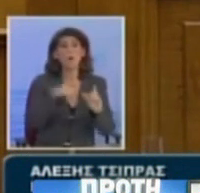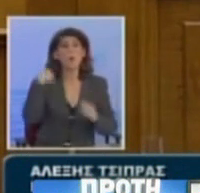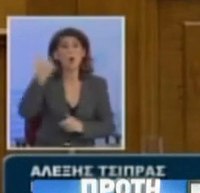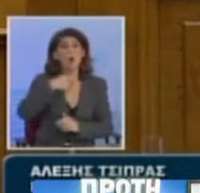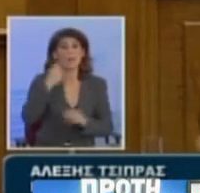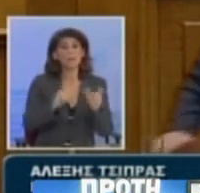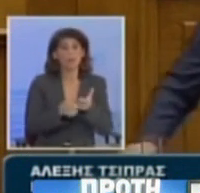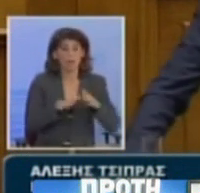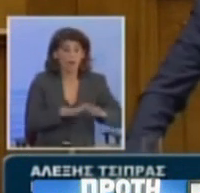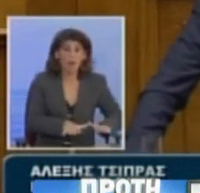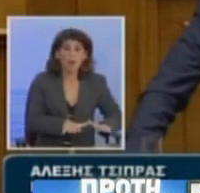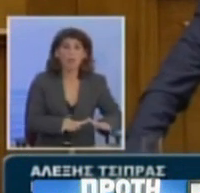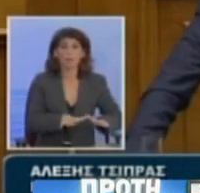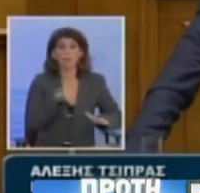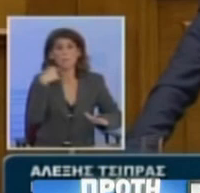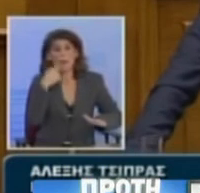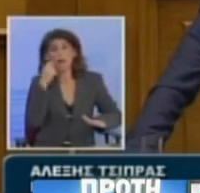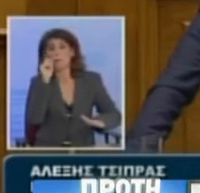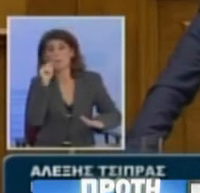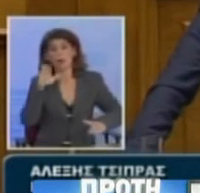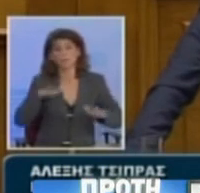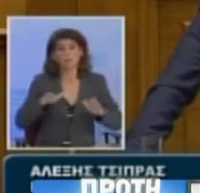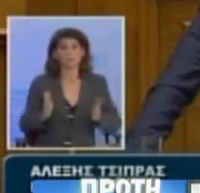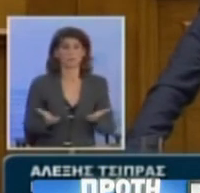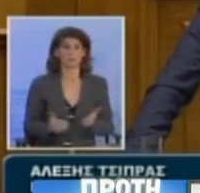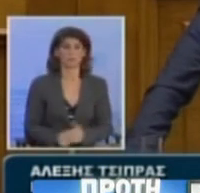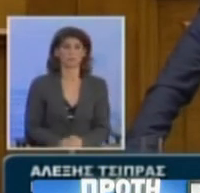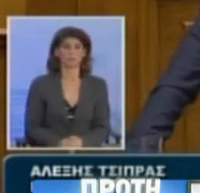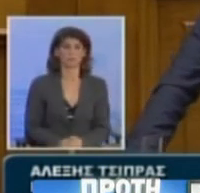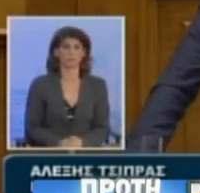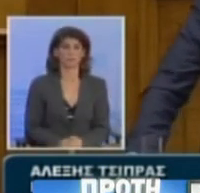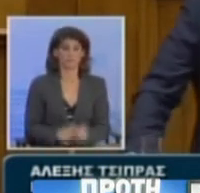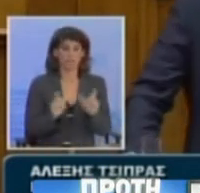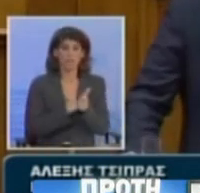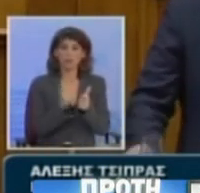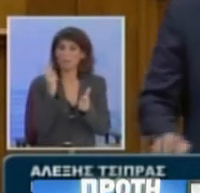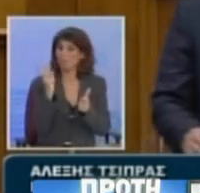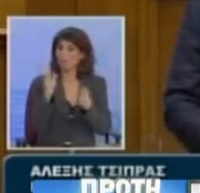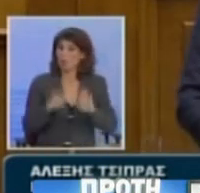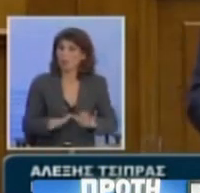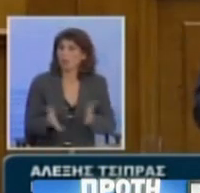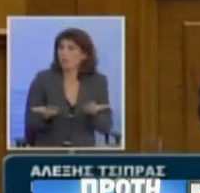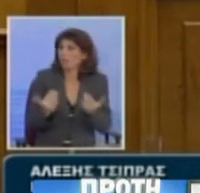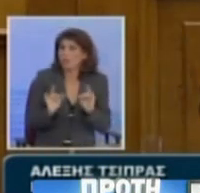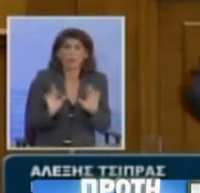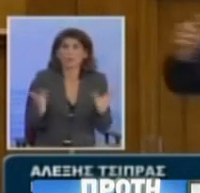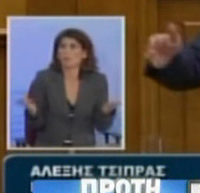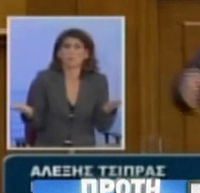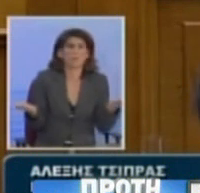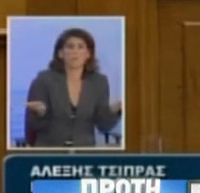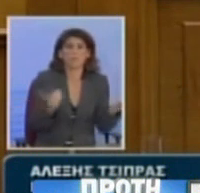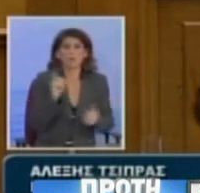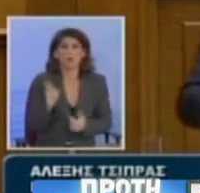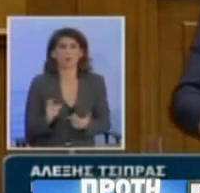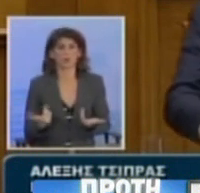τραγωδία. Υπάρχουν τεράστιες πολιτικές ευθύνες, γι' αυτό πρόσθεσε ο αρχηγός της αξιωματικής αντιπολίτευσης και κατηγόρησε την κυβέρνηση ότι